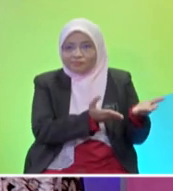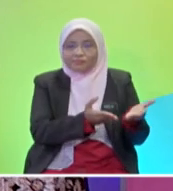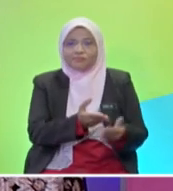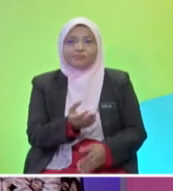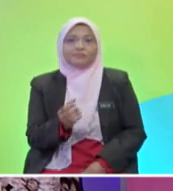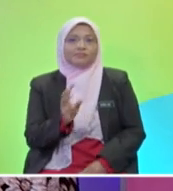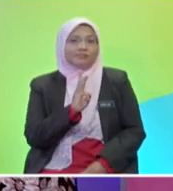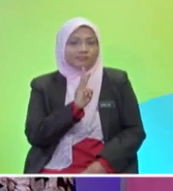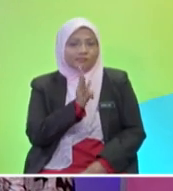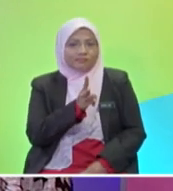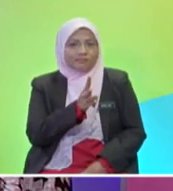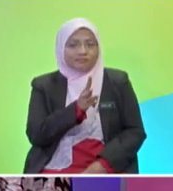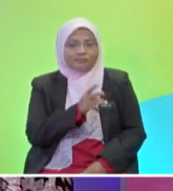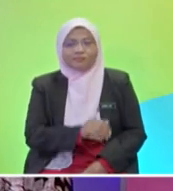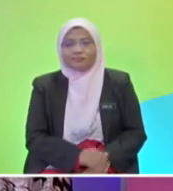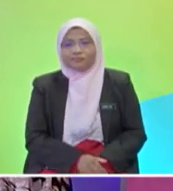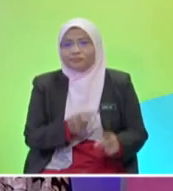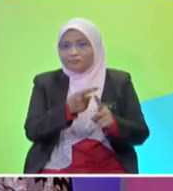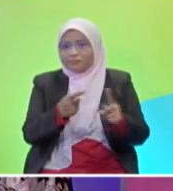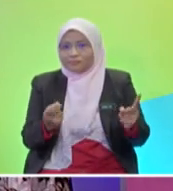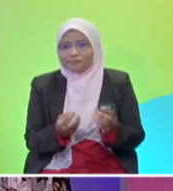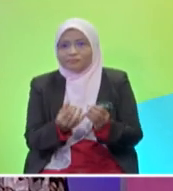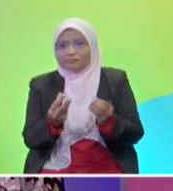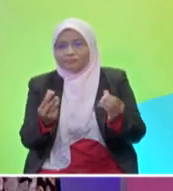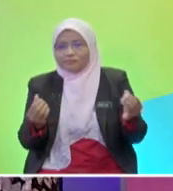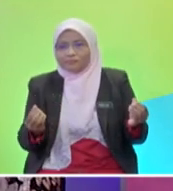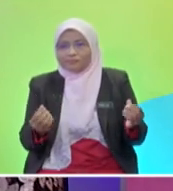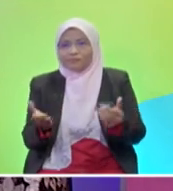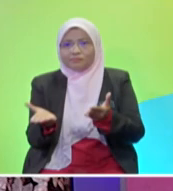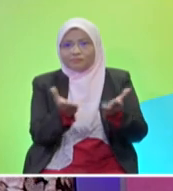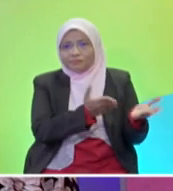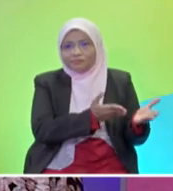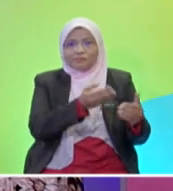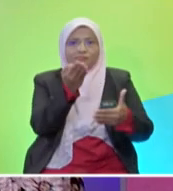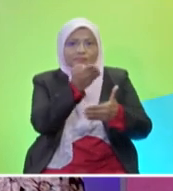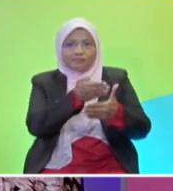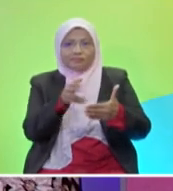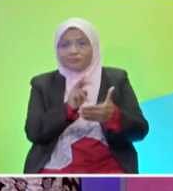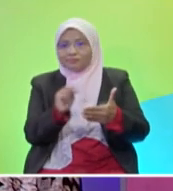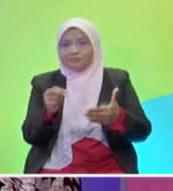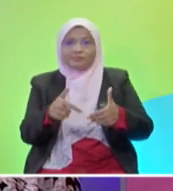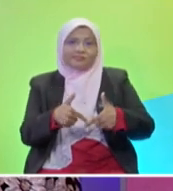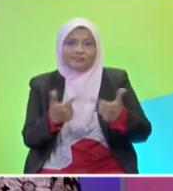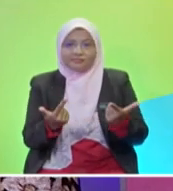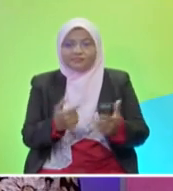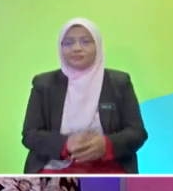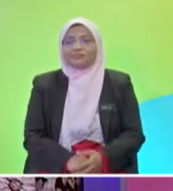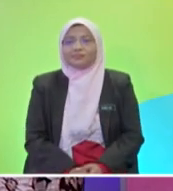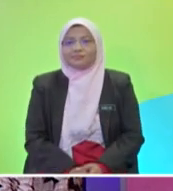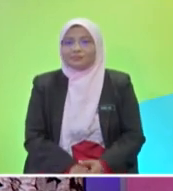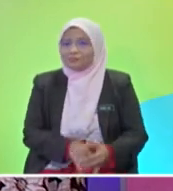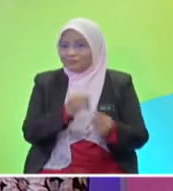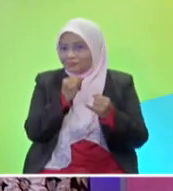dari tanah, dia menyerap naik ke bahagian-bahagian lain. Itu dia fungsi batang. Akhir sekali ni Mira paling